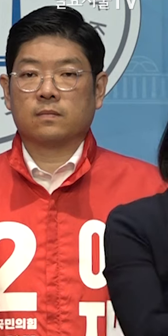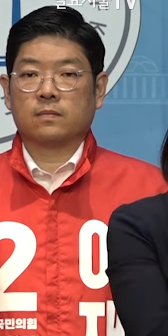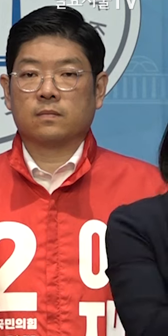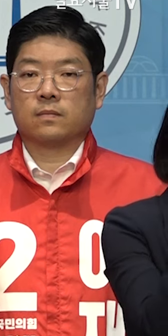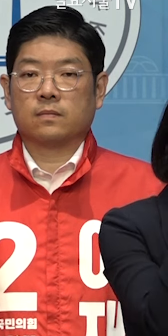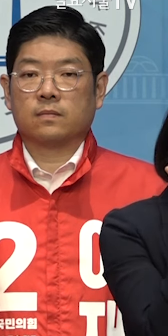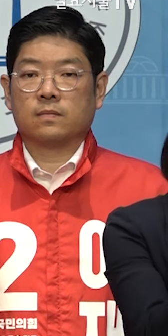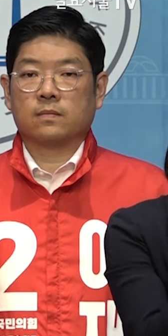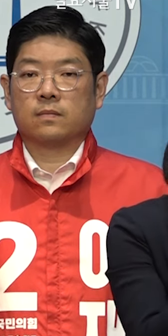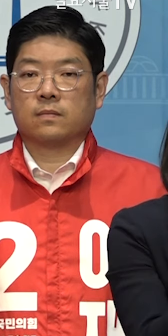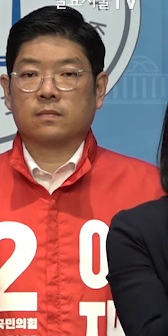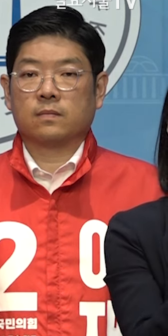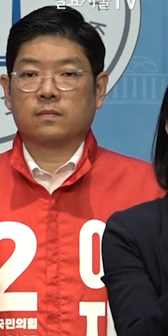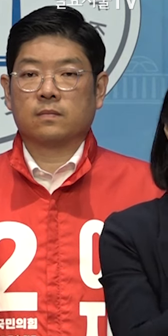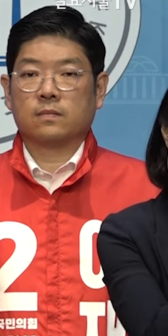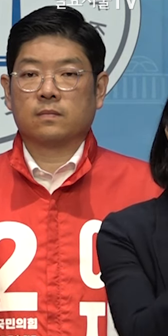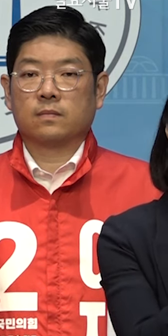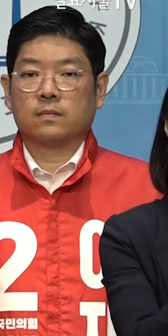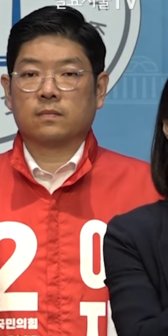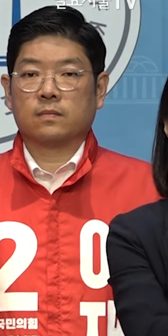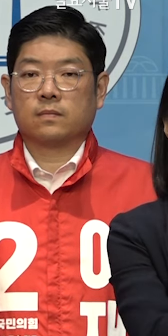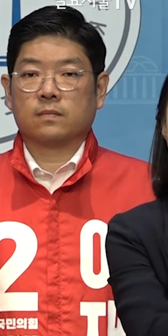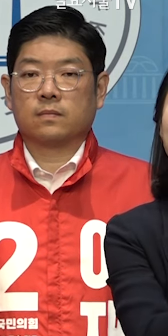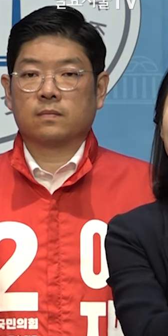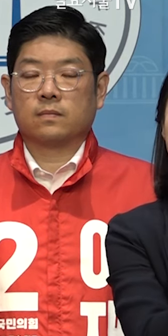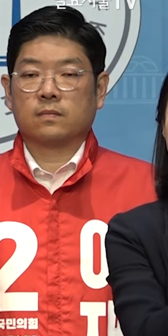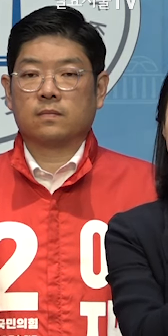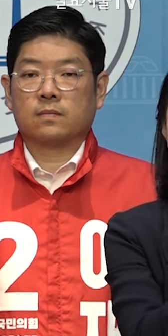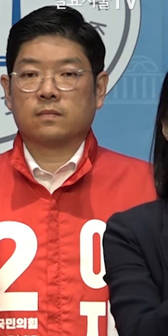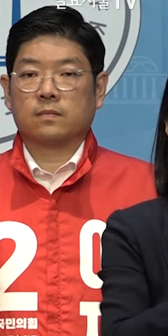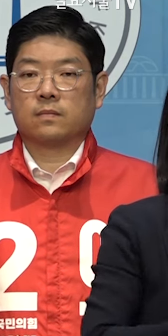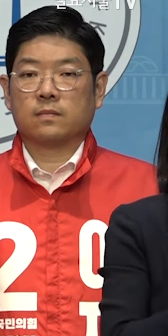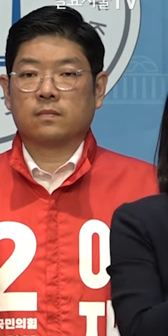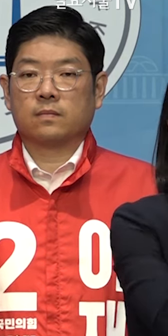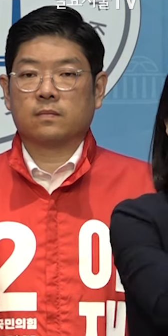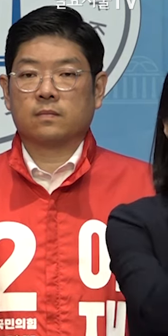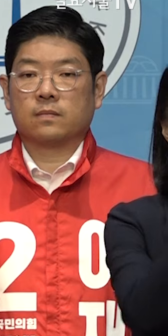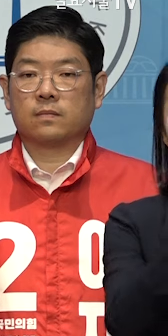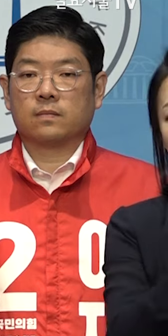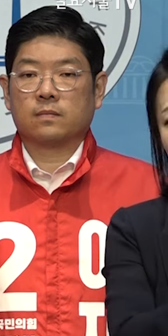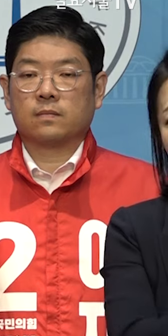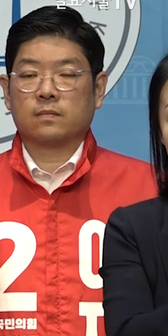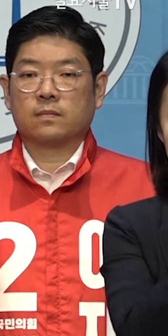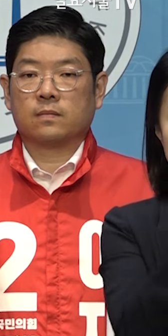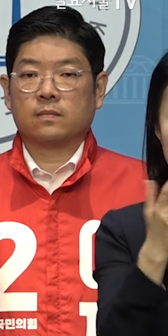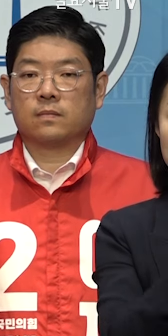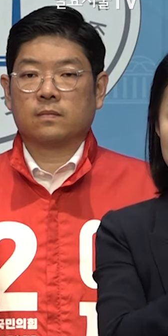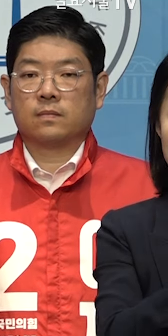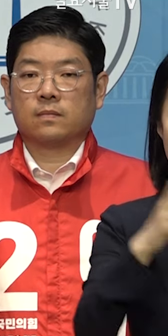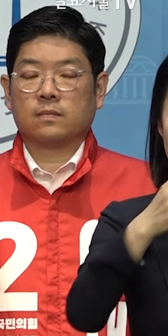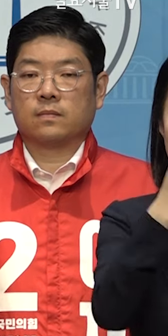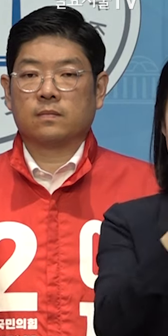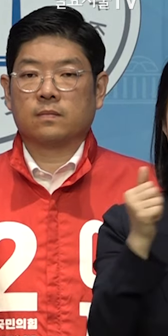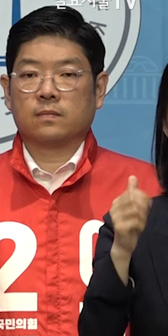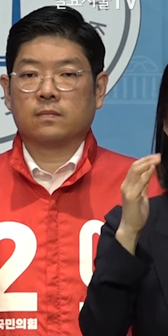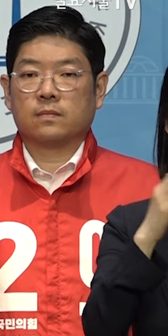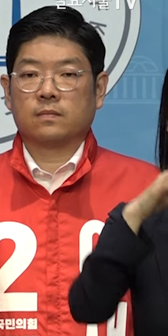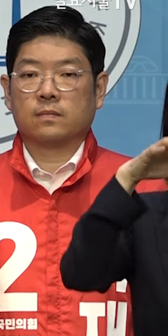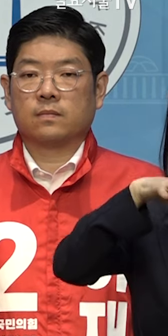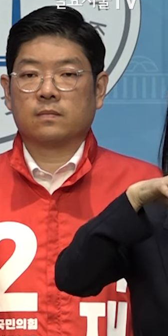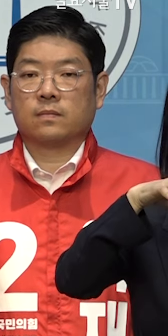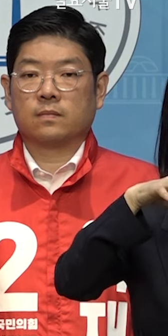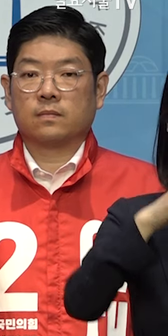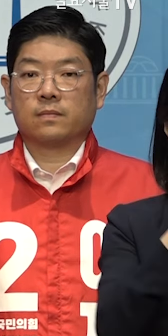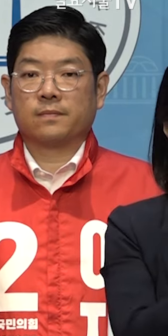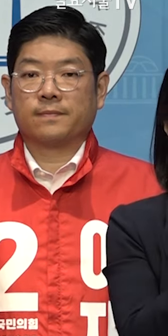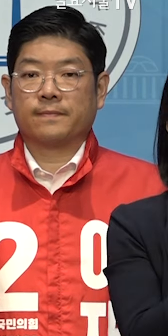진명 찐 조국 사람들을 위주로 공천했고 때문입니다 이재명 대표는 헌법 재판서 위원